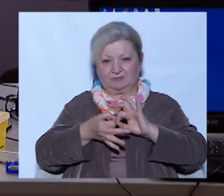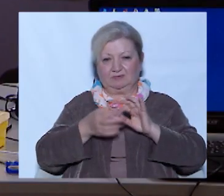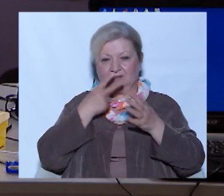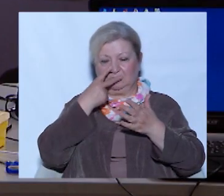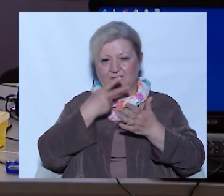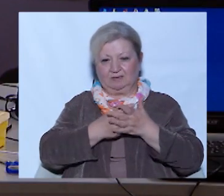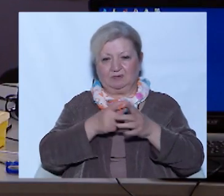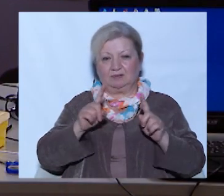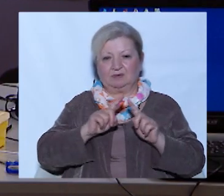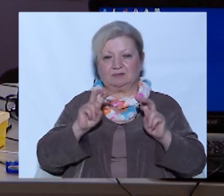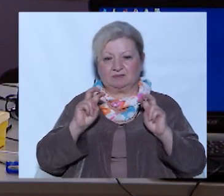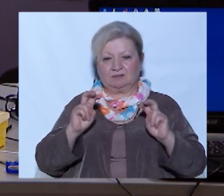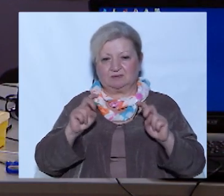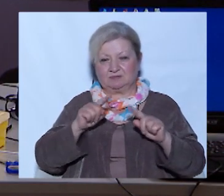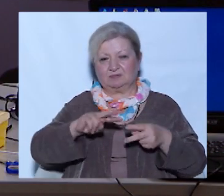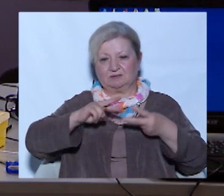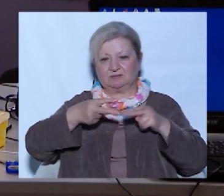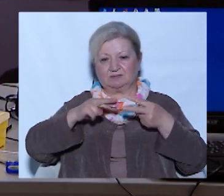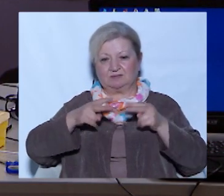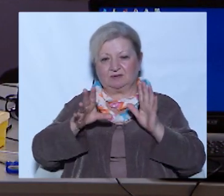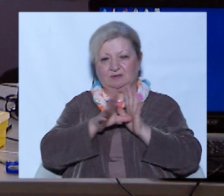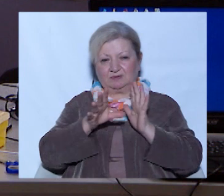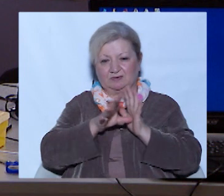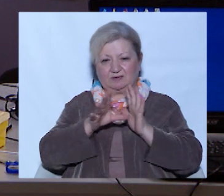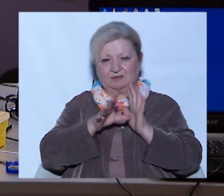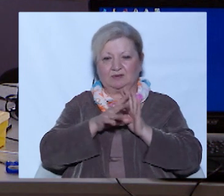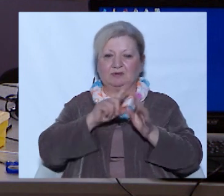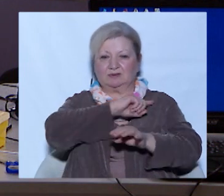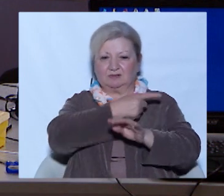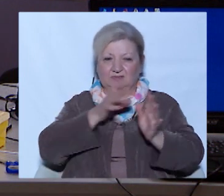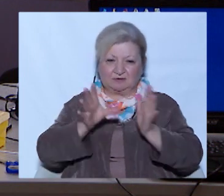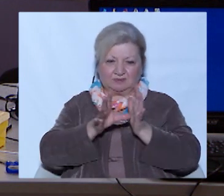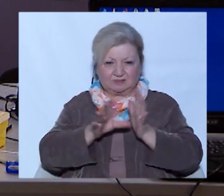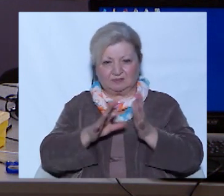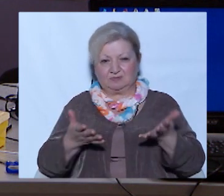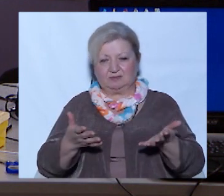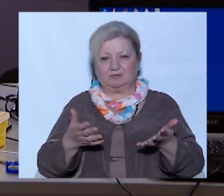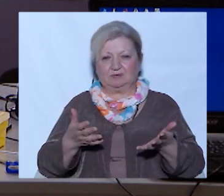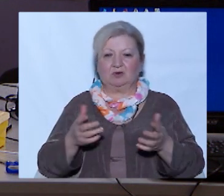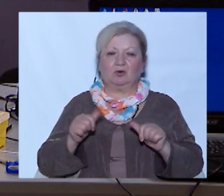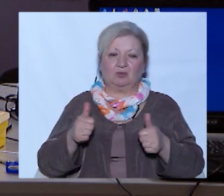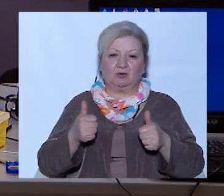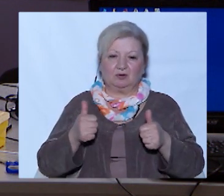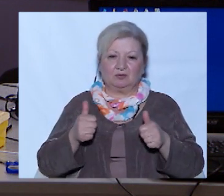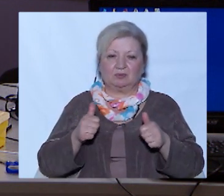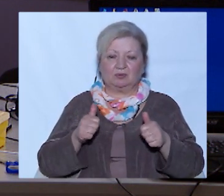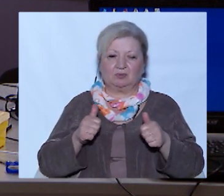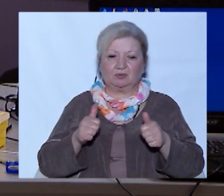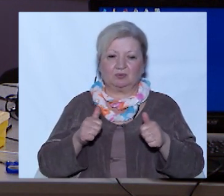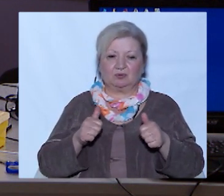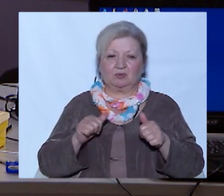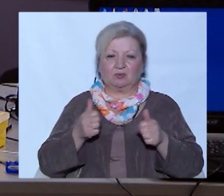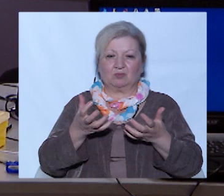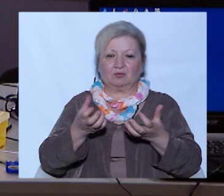დეტალურად გავერკვიოთ ამაში, რას ნიშნავს ეს ცვლადი დენი, თუნდაც ცვლადი ძაბვა და